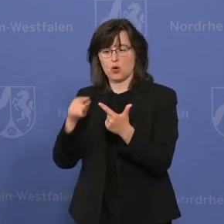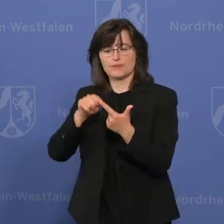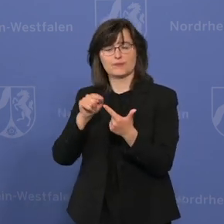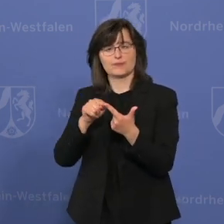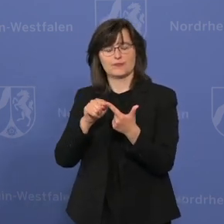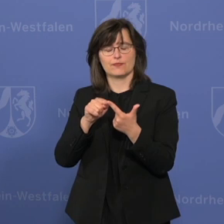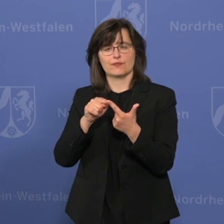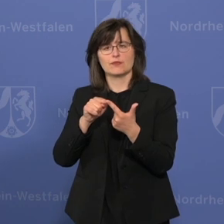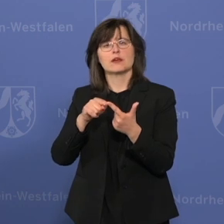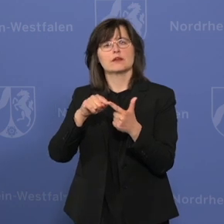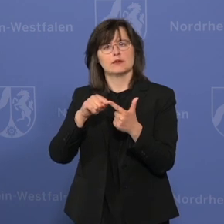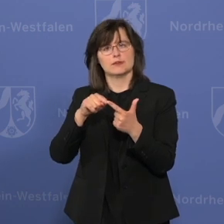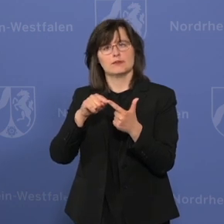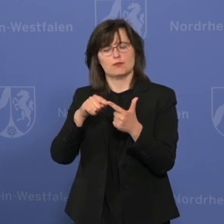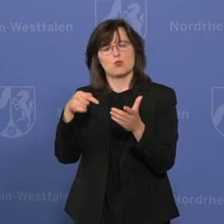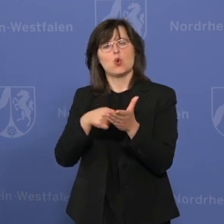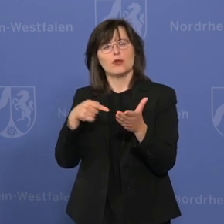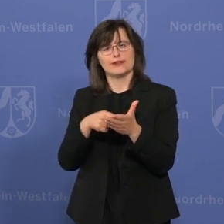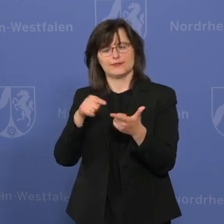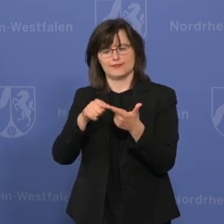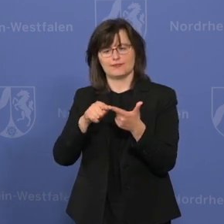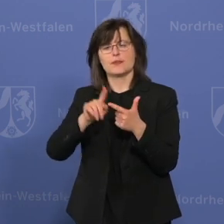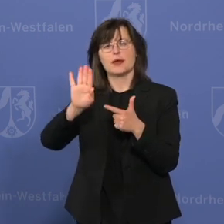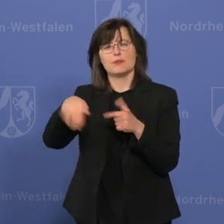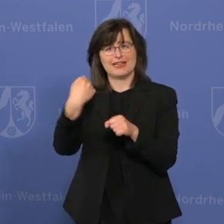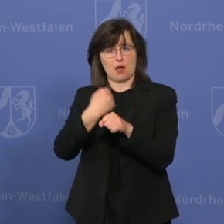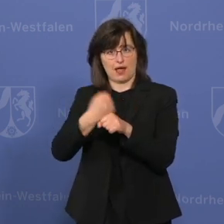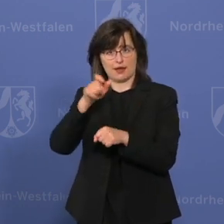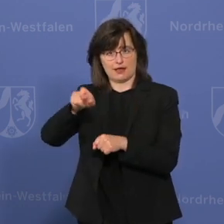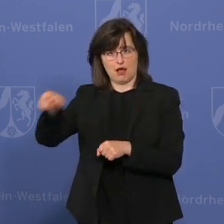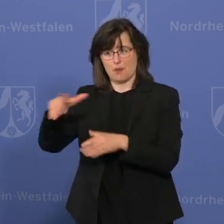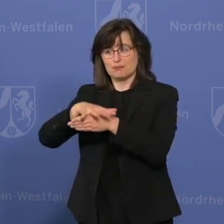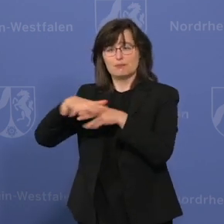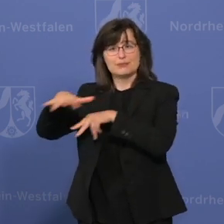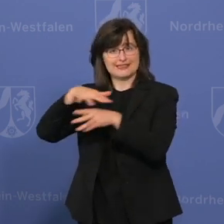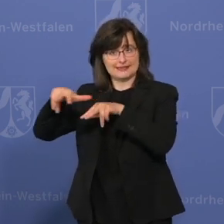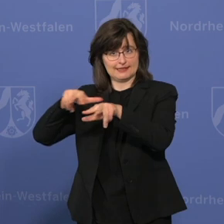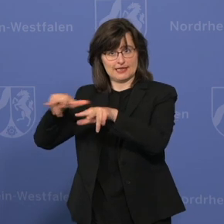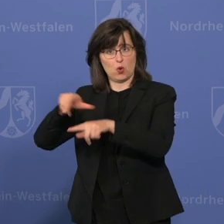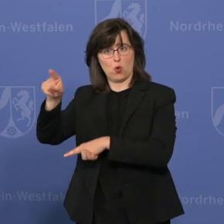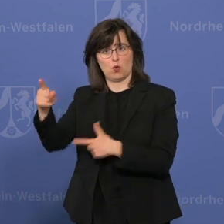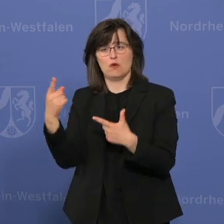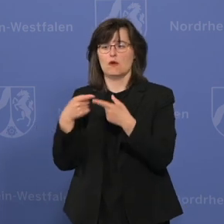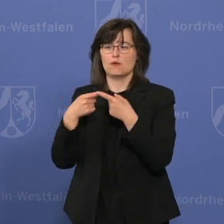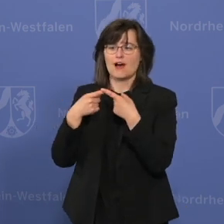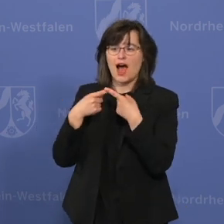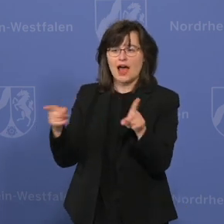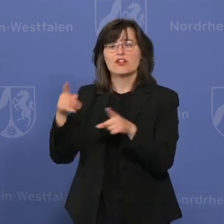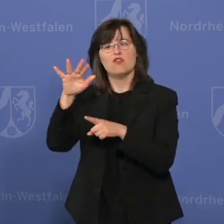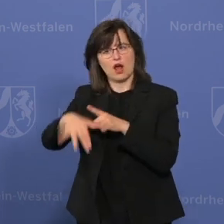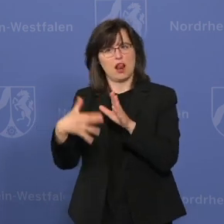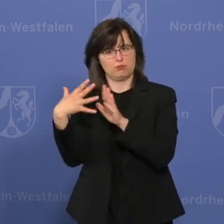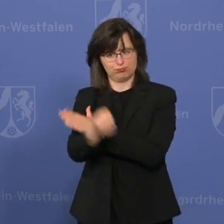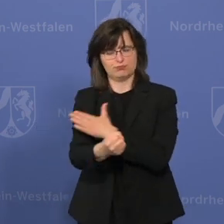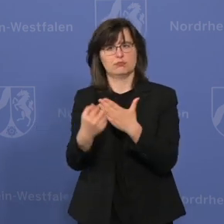darauf zurückzuführen, dass die Mitarbeiter und Mitarbeiter in den Bezirksregierungen die anderen Fälle wohl offensichtlich erkannt